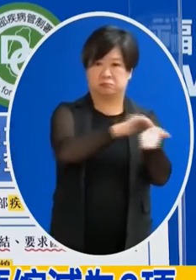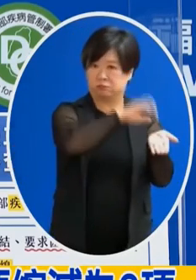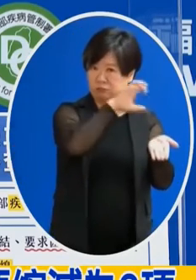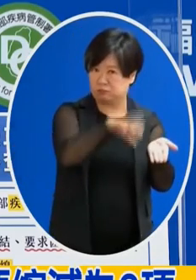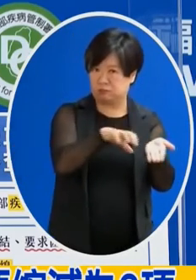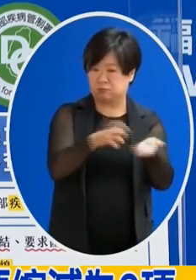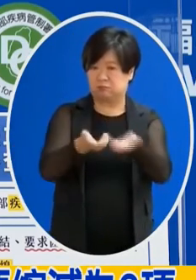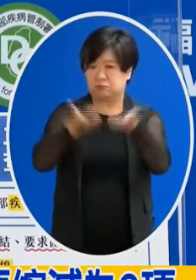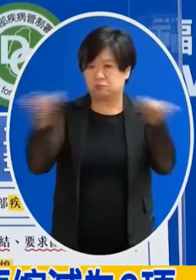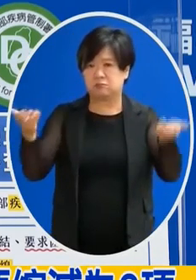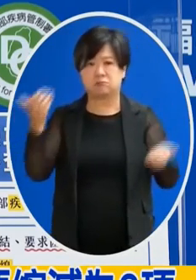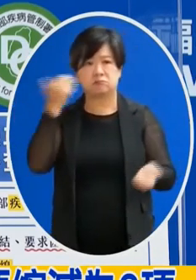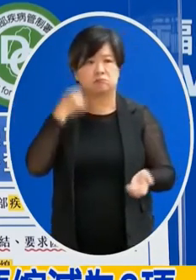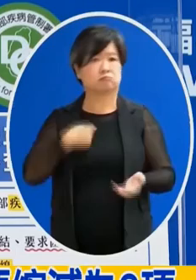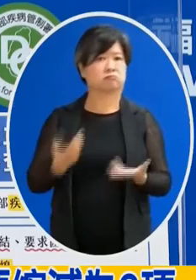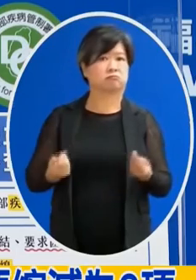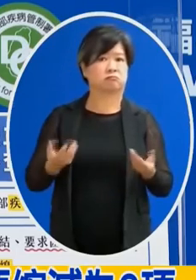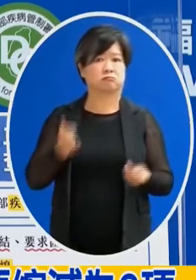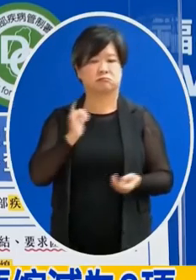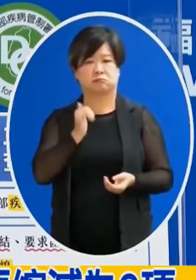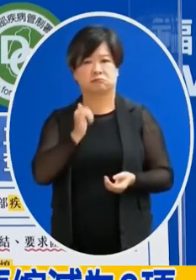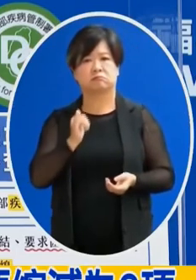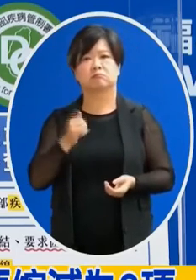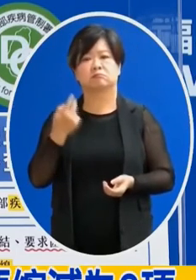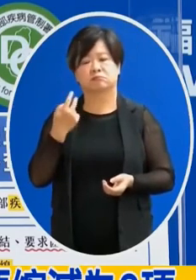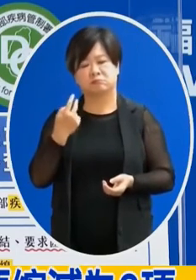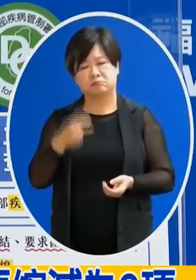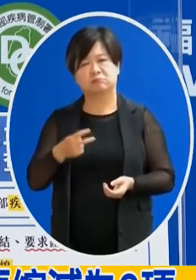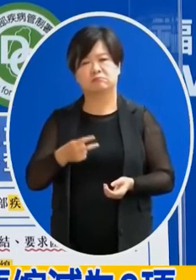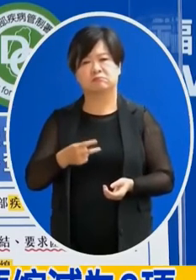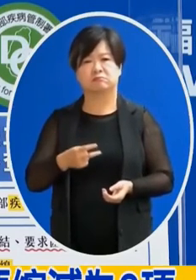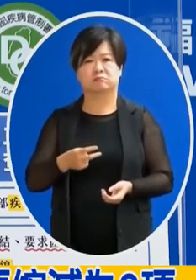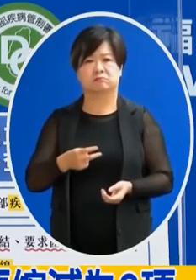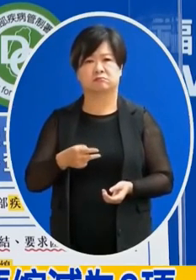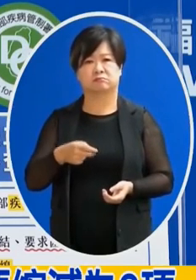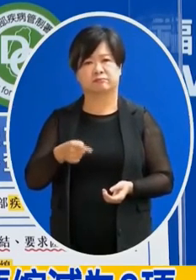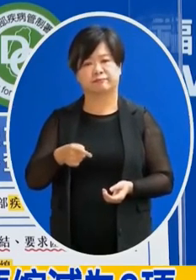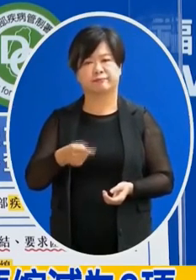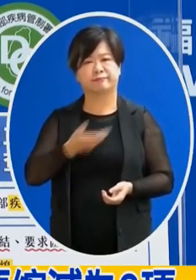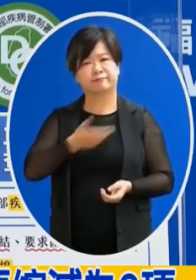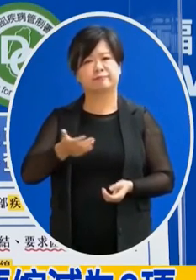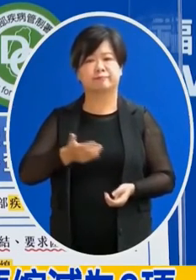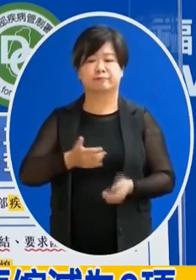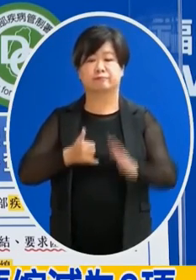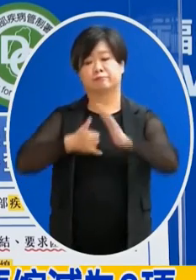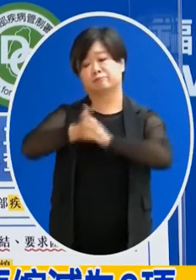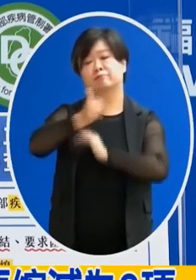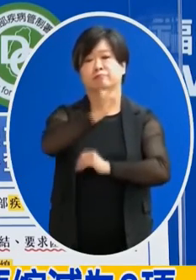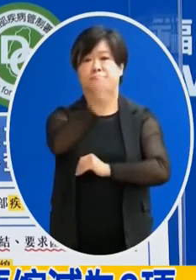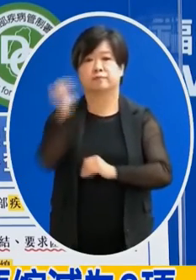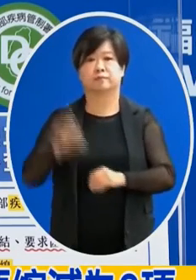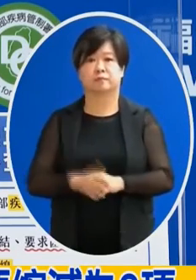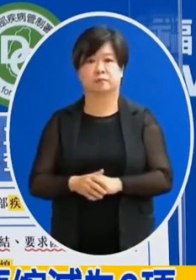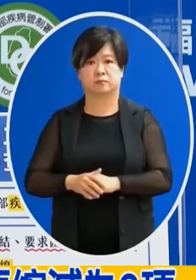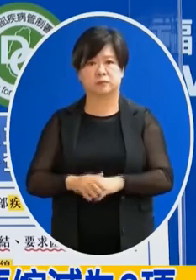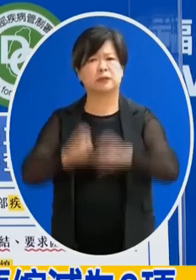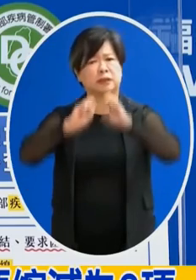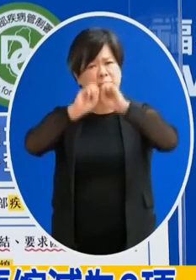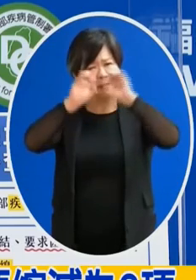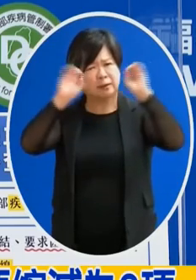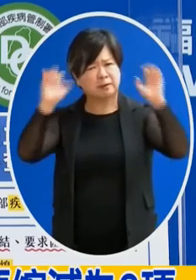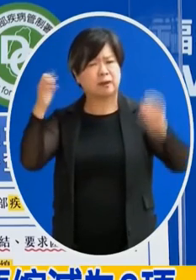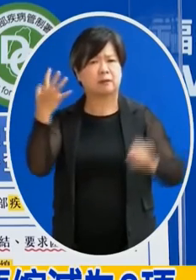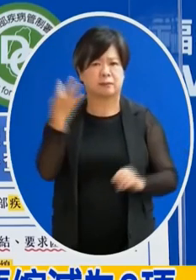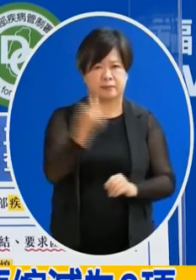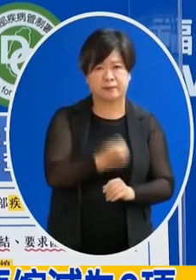那如果你不是的时候，就会才能作为这个移动。这个我们都有不断在跟社会做说